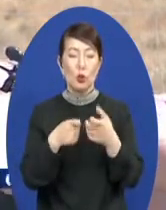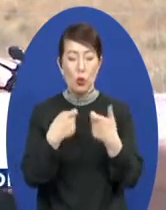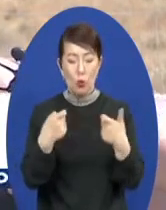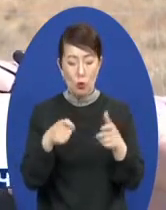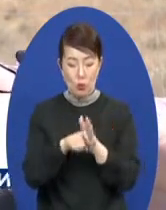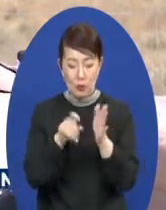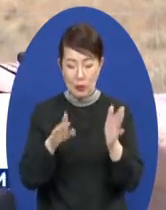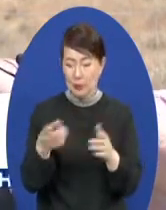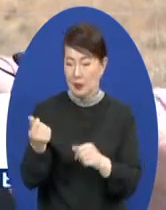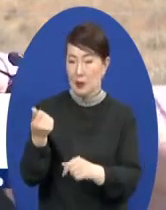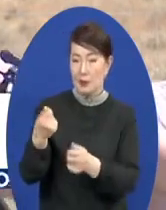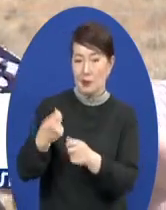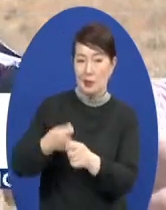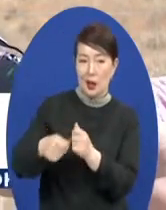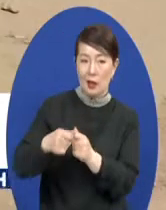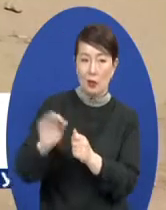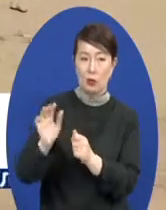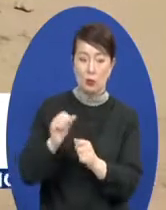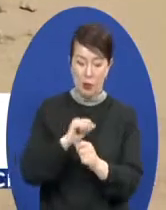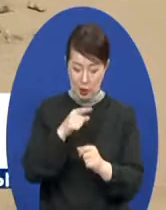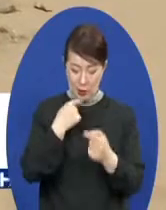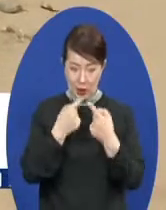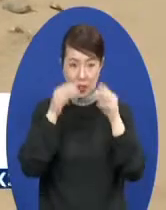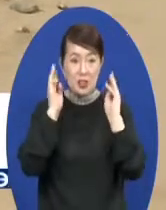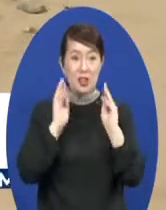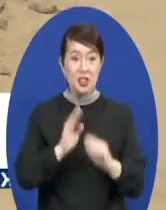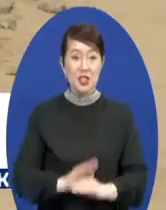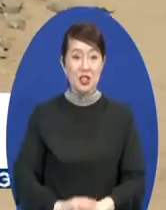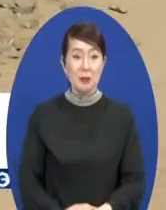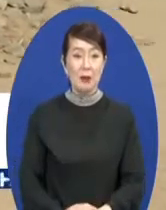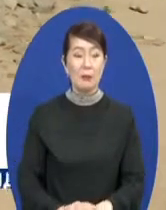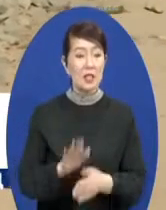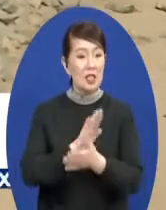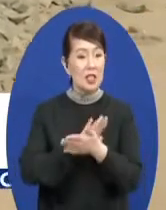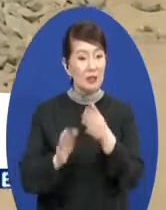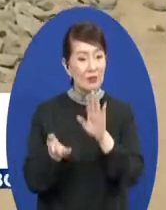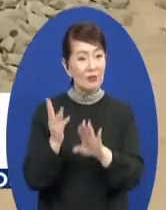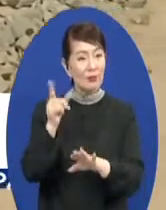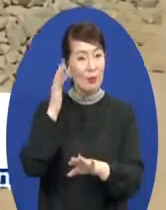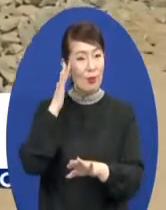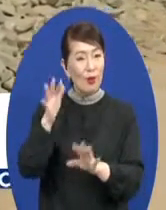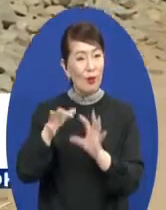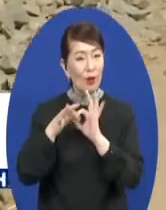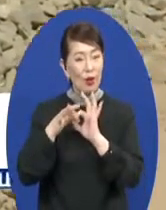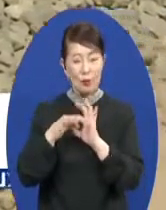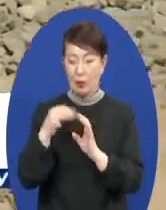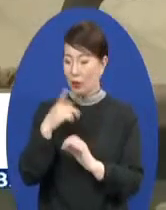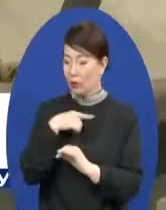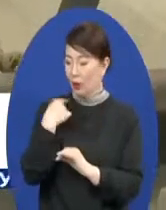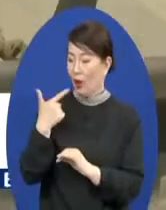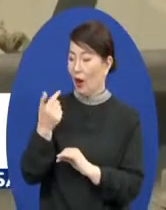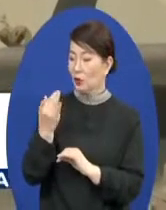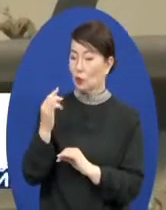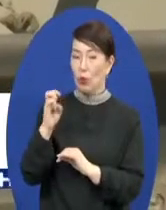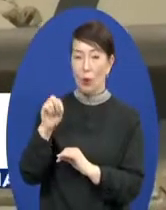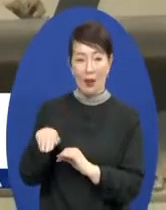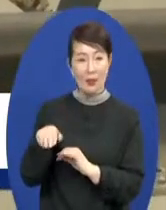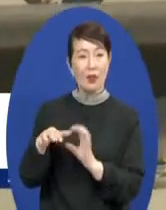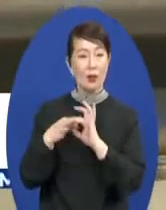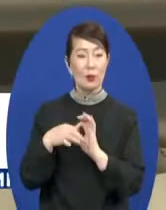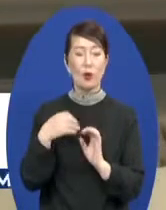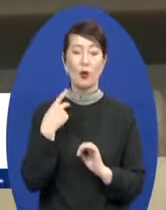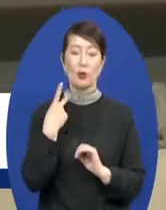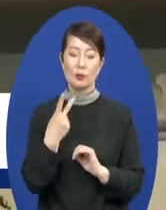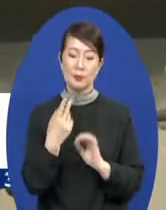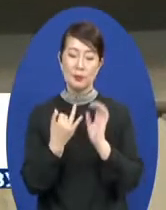нэмэлт зардалгүйгээр энэ асуудлыг шийдвэрлэж байгаа. Шинжилгээний бодлогын хүрээнд 5-7 гашуун сухат чиглэлийн 267